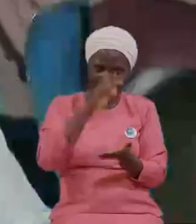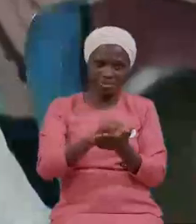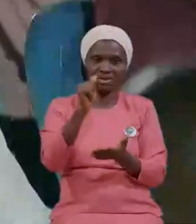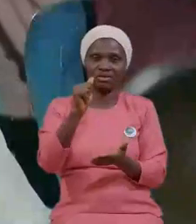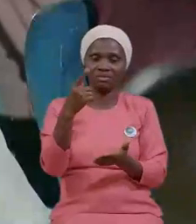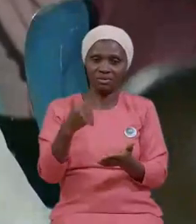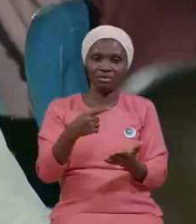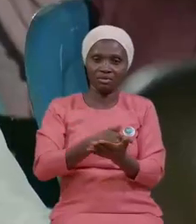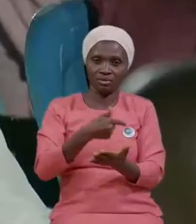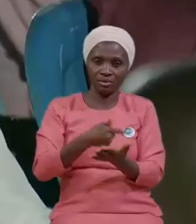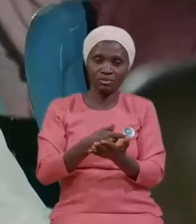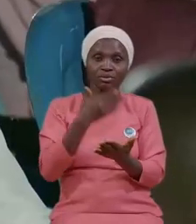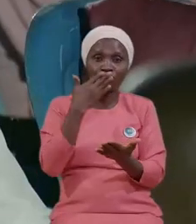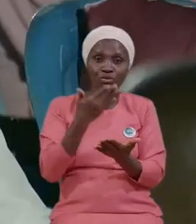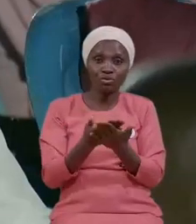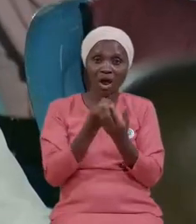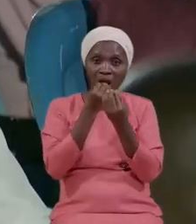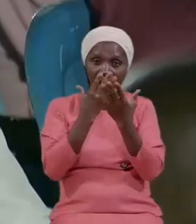Repentez-vous et croyez à la bonne nouvelle.